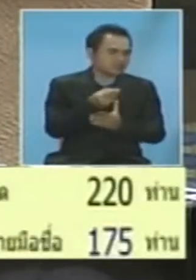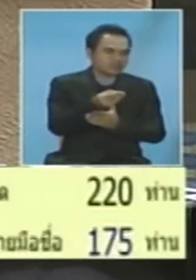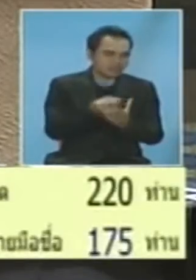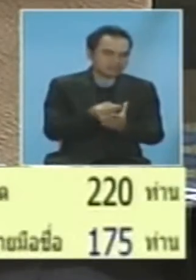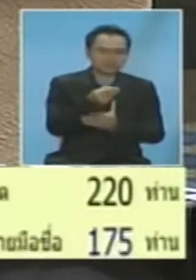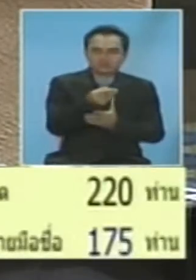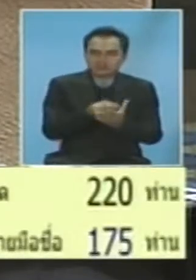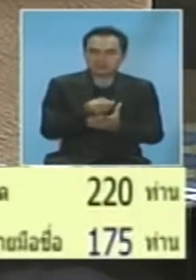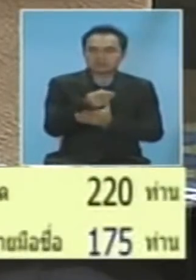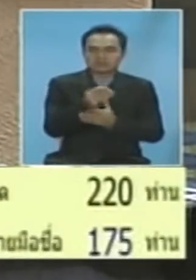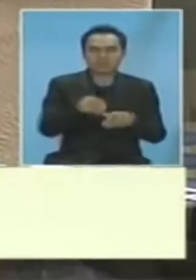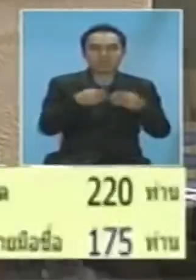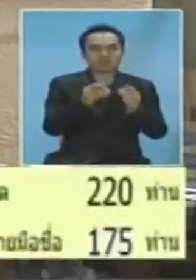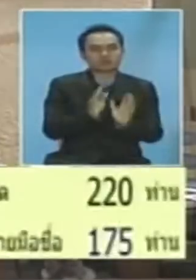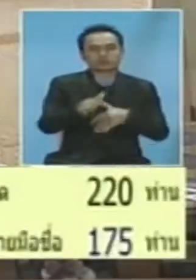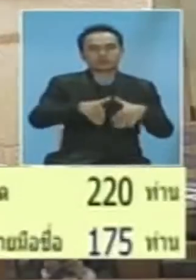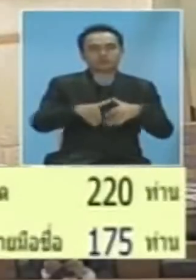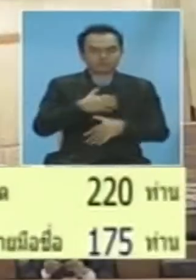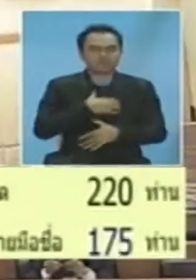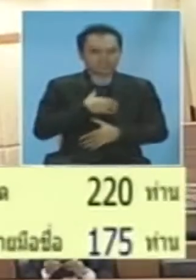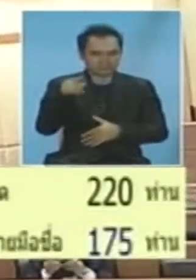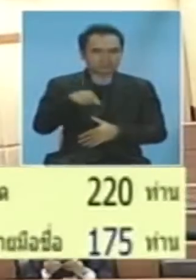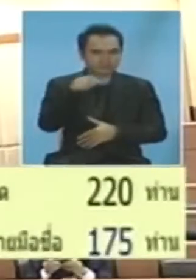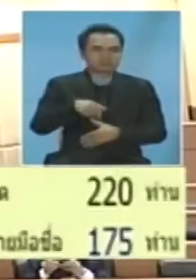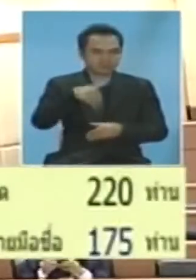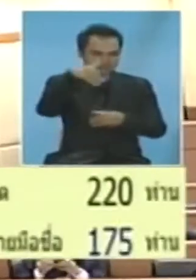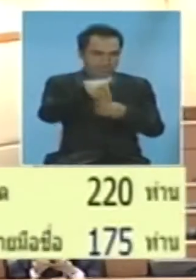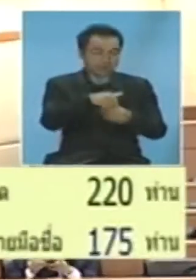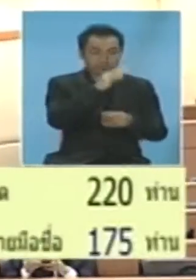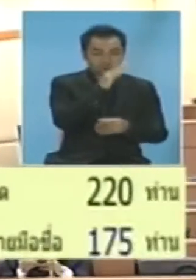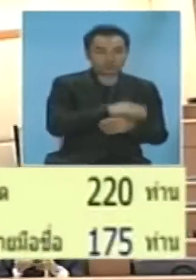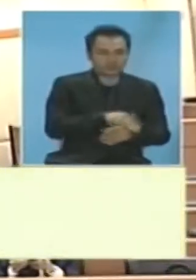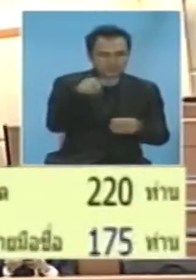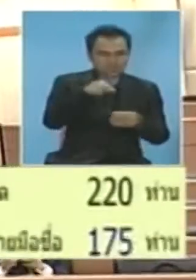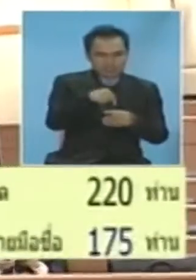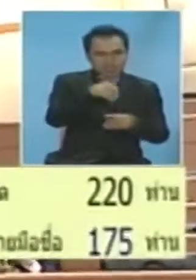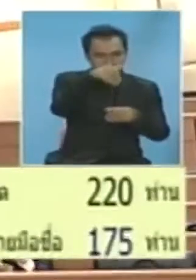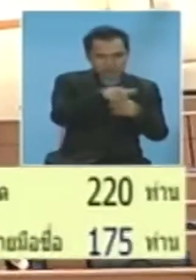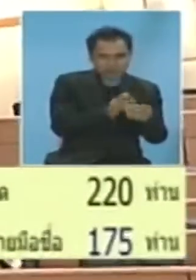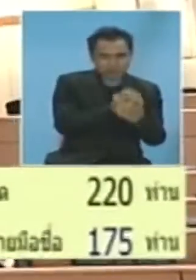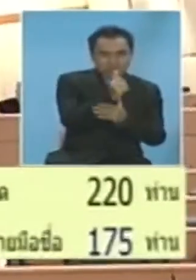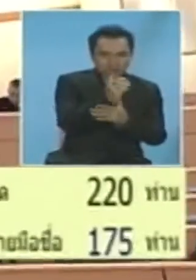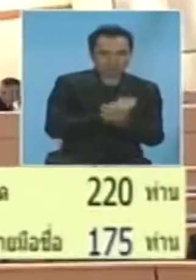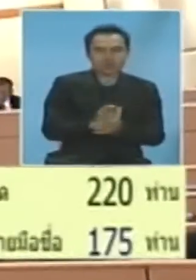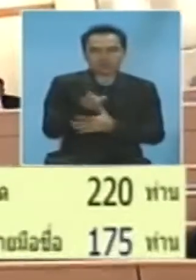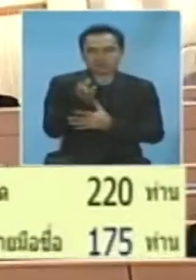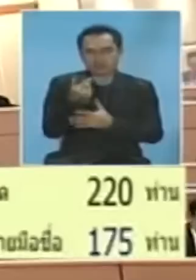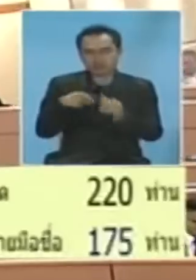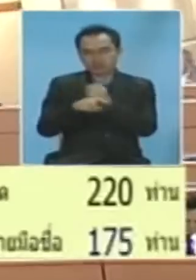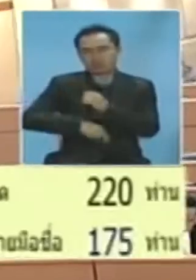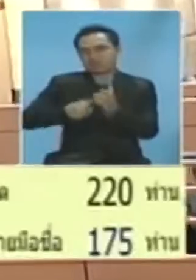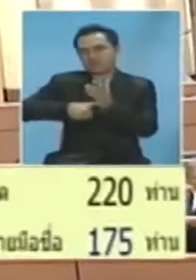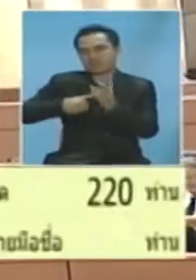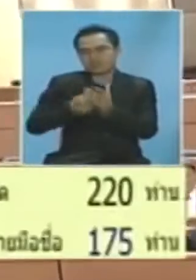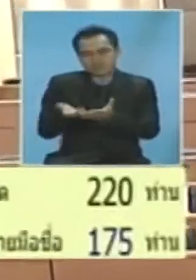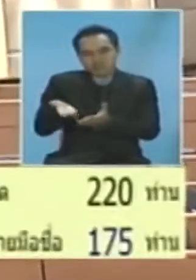ให้เลือกพรรครัฐบาลให้ชนะการเลือกตั้งจนได้เป็นแกนนำในการจัดตั้งรัฐบาลแต่ความจริ